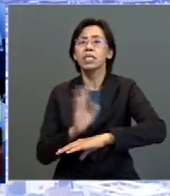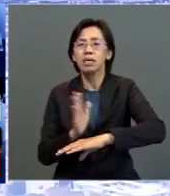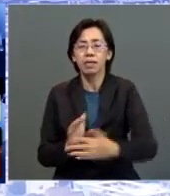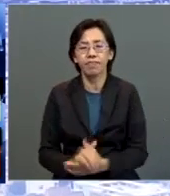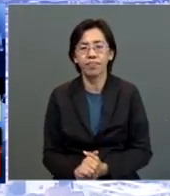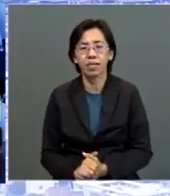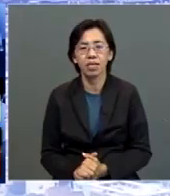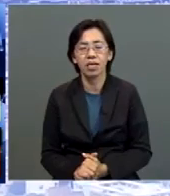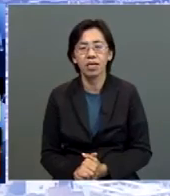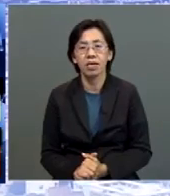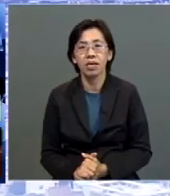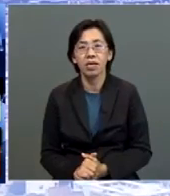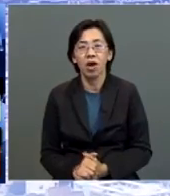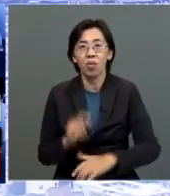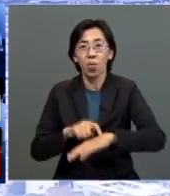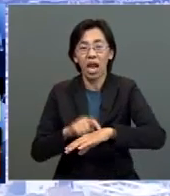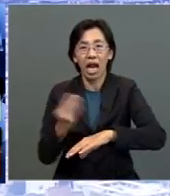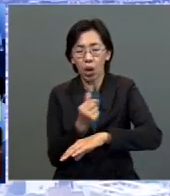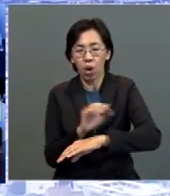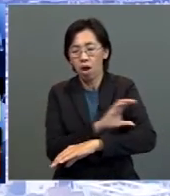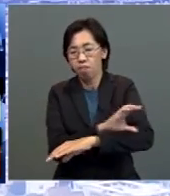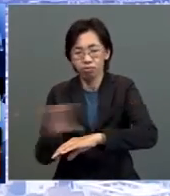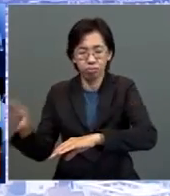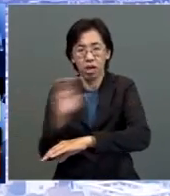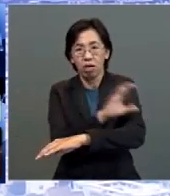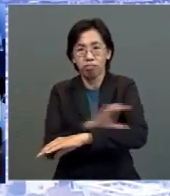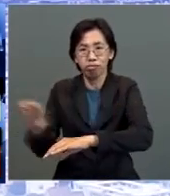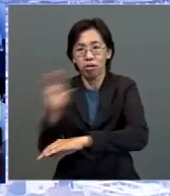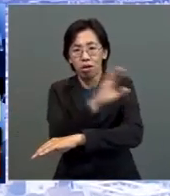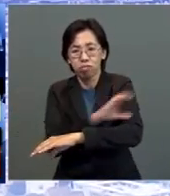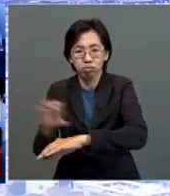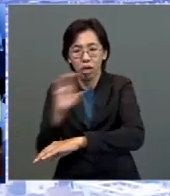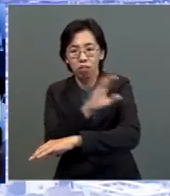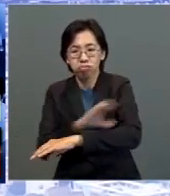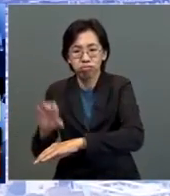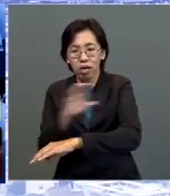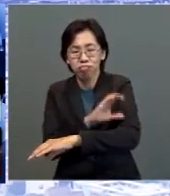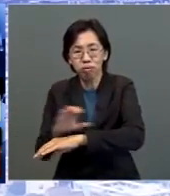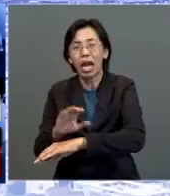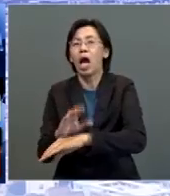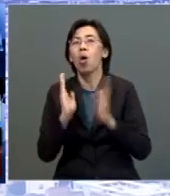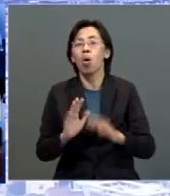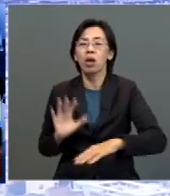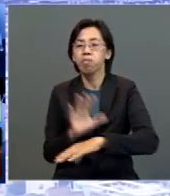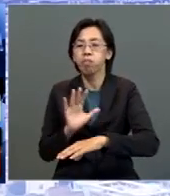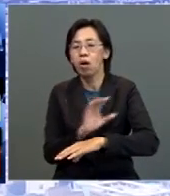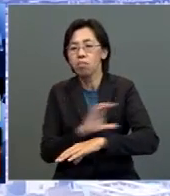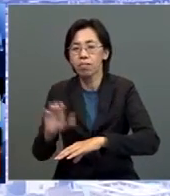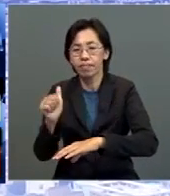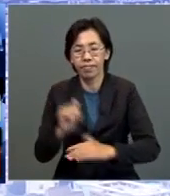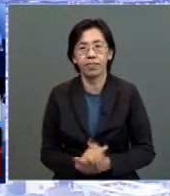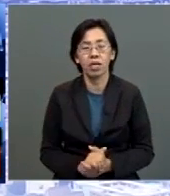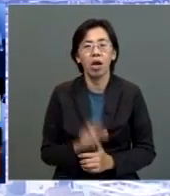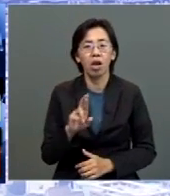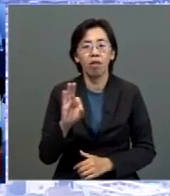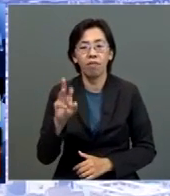ว่าเพิ่มขีดความสามารถในการขนส่งให้เต็มพิกัดนะเรื่องนี้ต้องชี้แจงนะครับว่าทางรฟม.